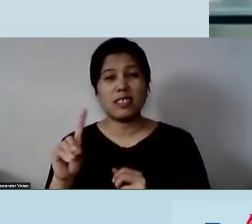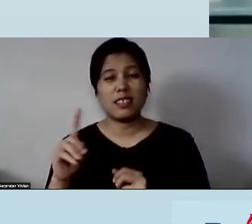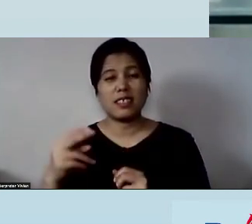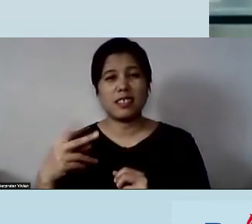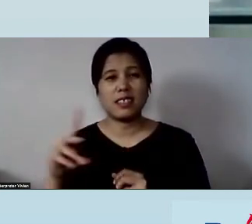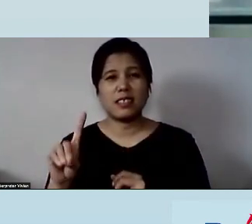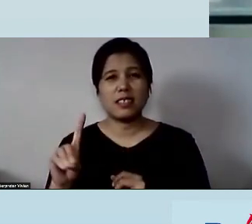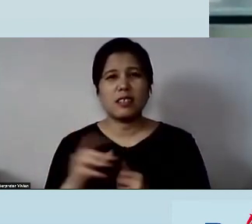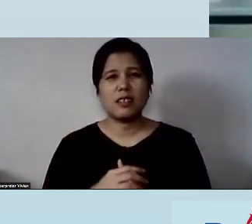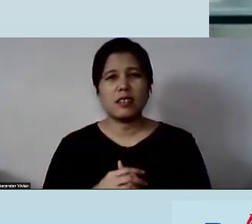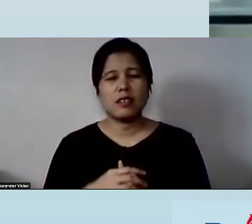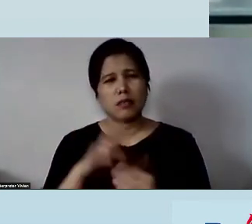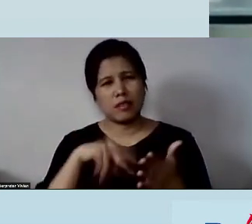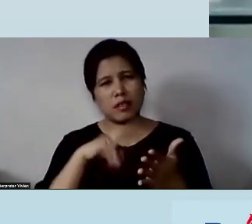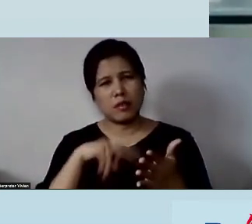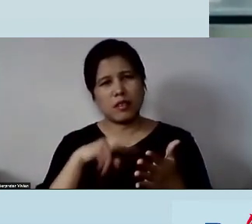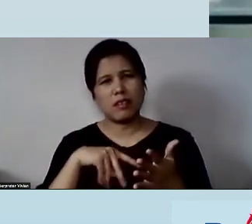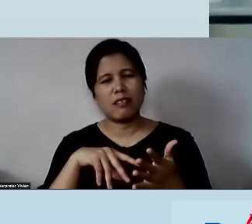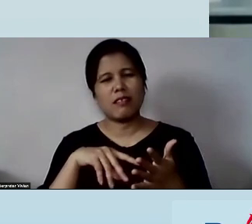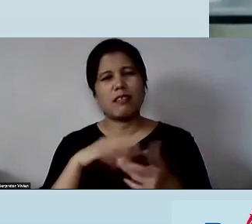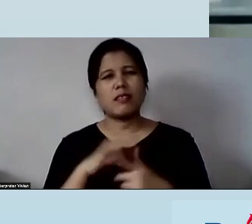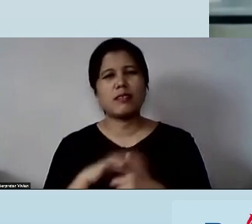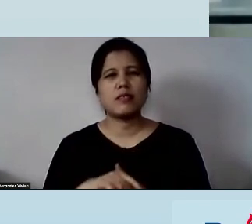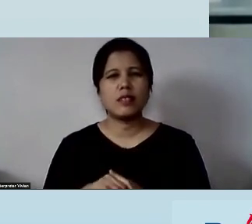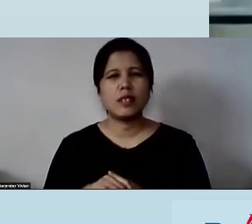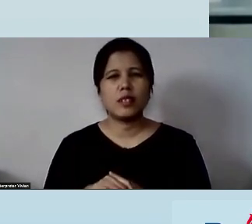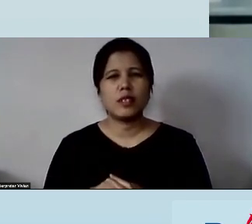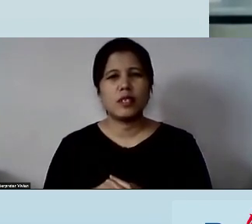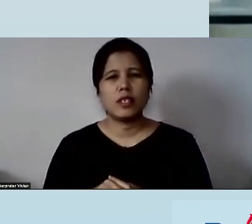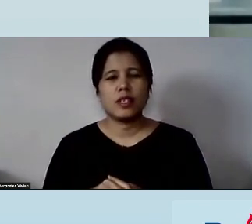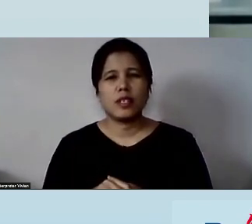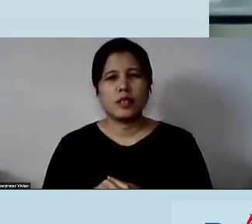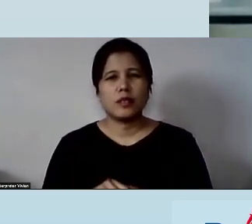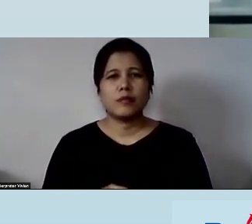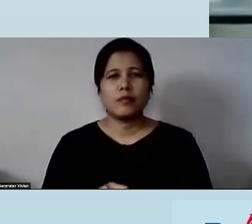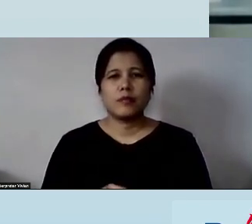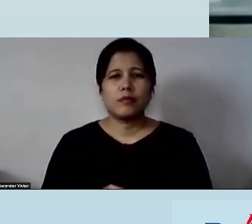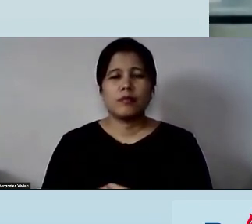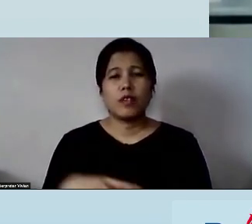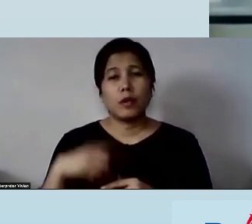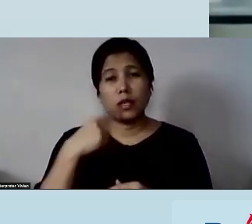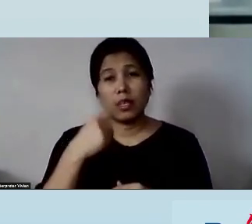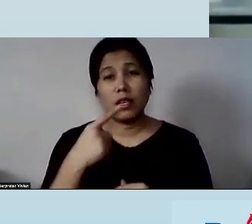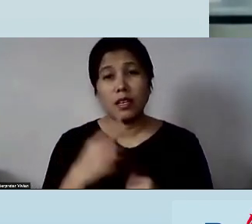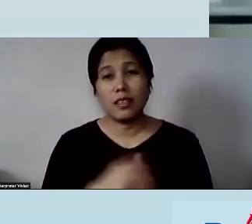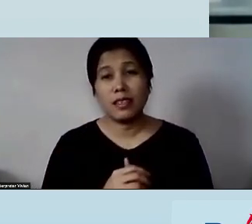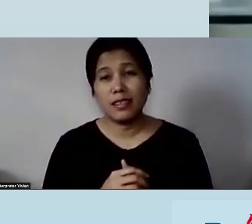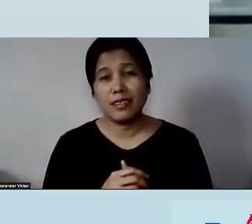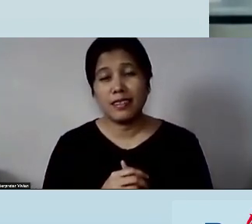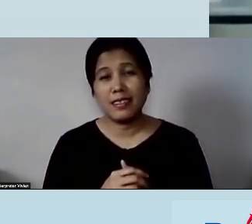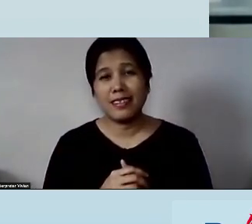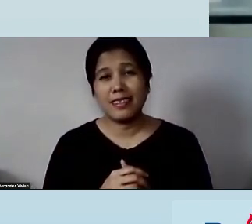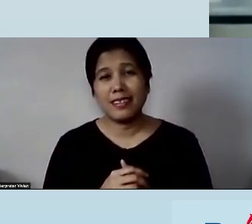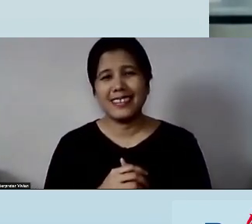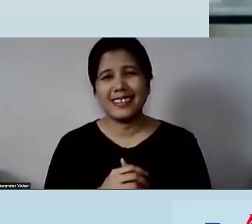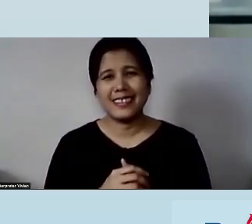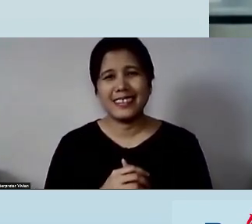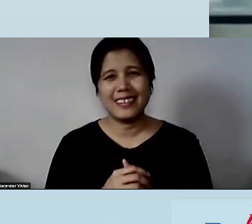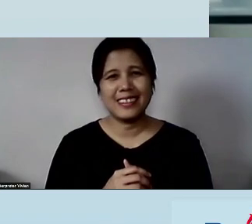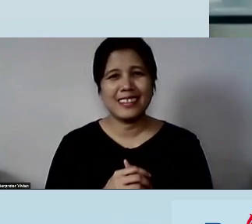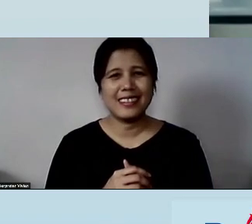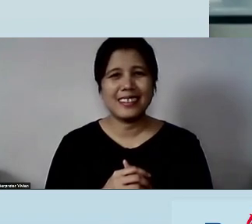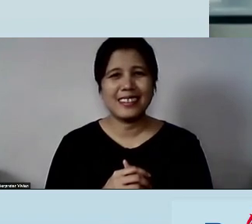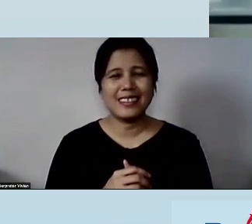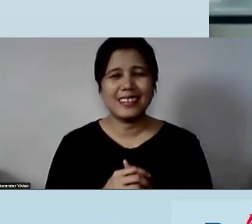yung nandun sa inyong proclamation na ano yun? 4% daw eh. Sabi ko, taas nito ah. 4%